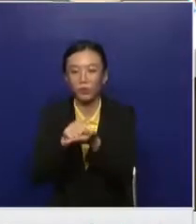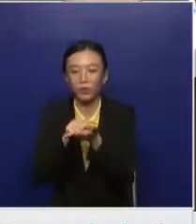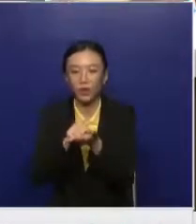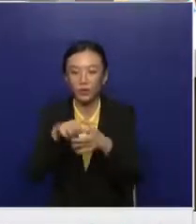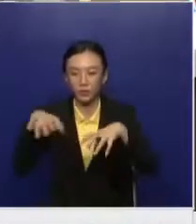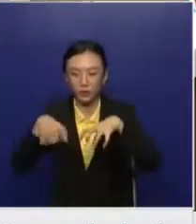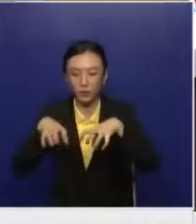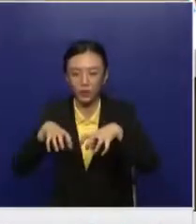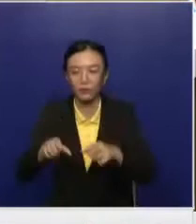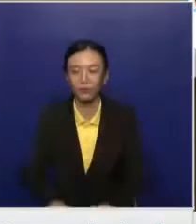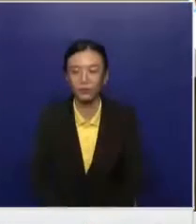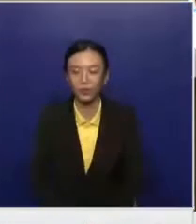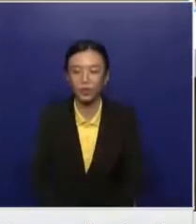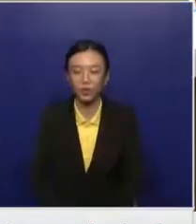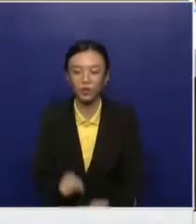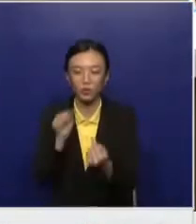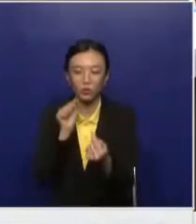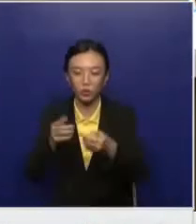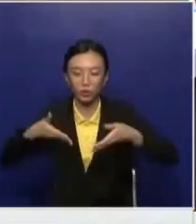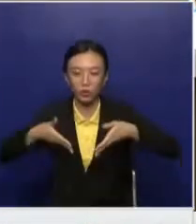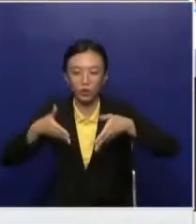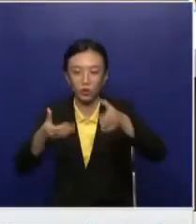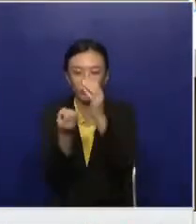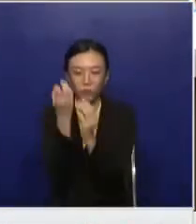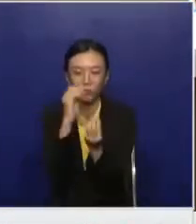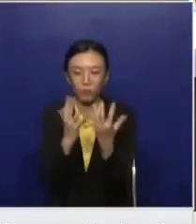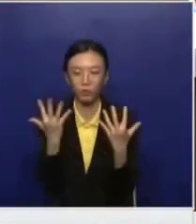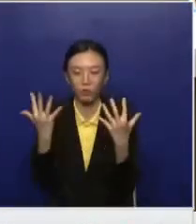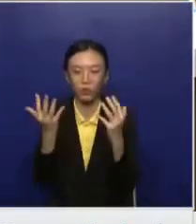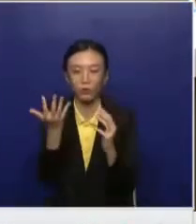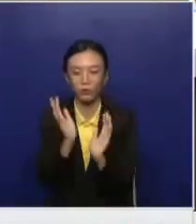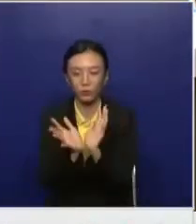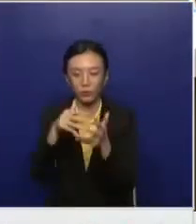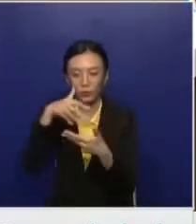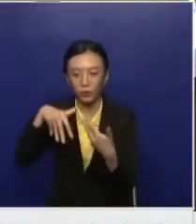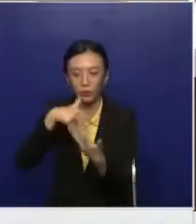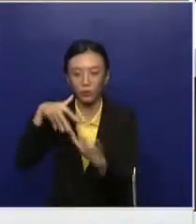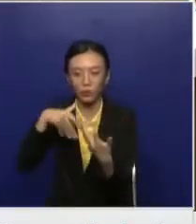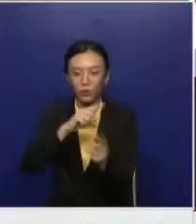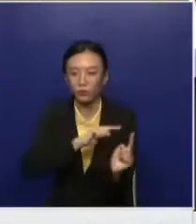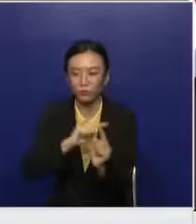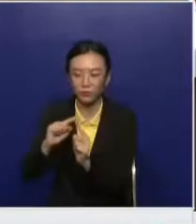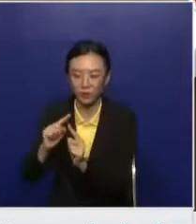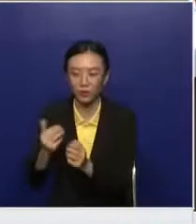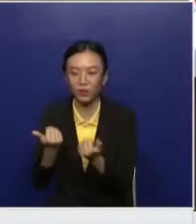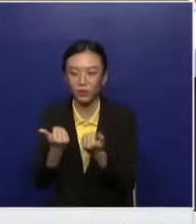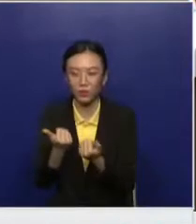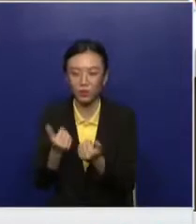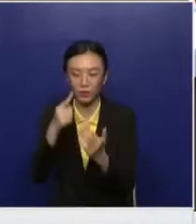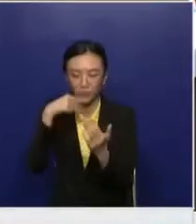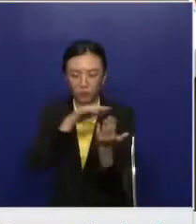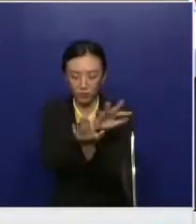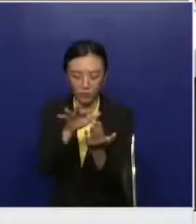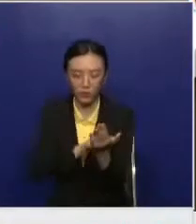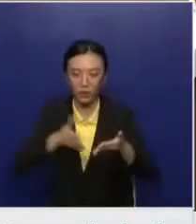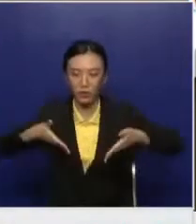แวดล้อมเรื่องถนนและสิ่งแวดล้อมนะครับปัจจุบันเนี่ยต้องยอมรับว่าถนนในประเทศไทยนะครับมีการก่อสร้